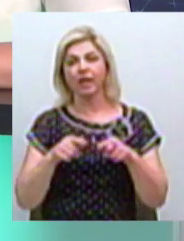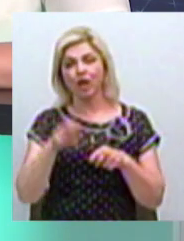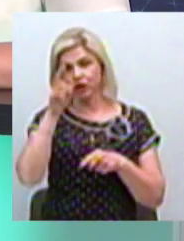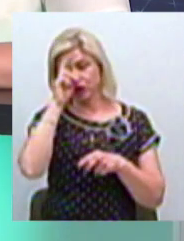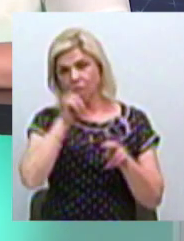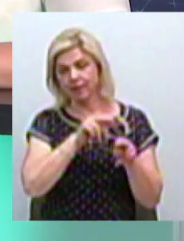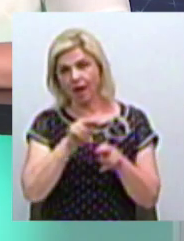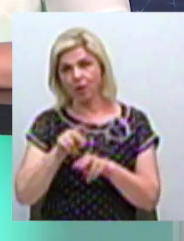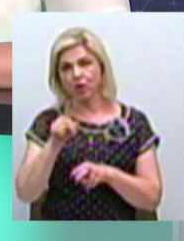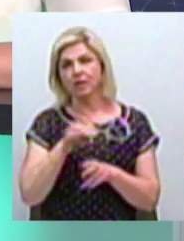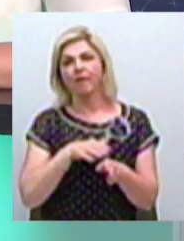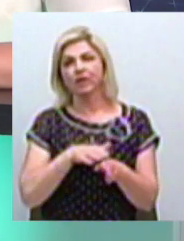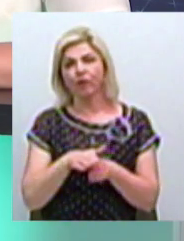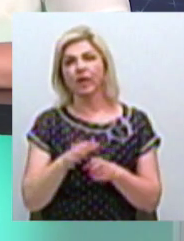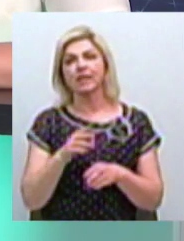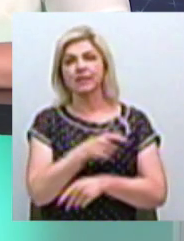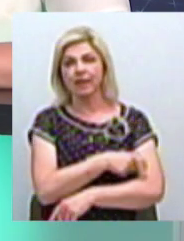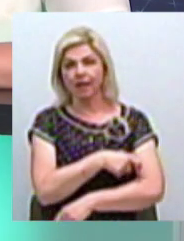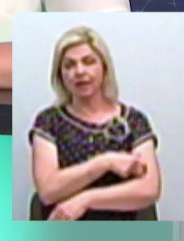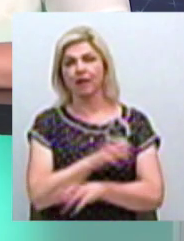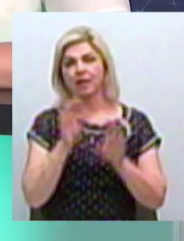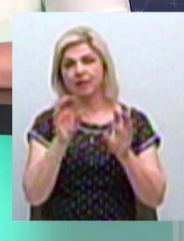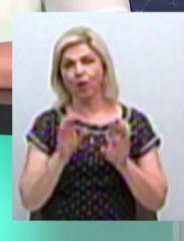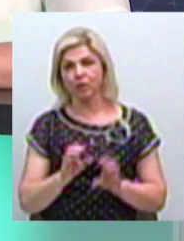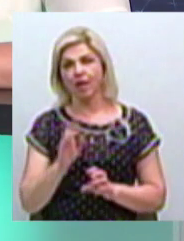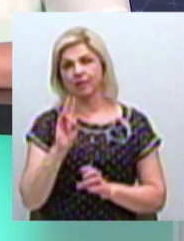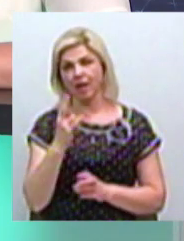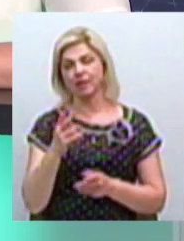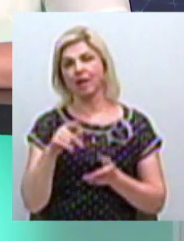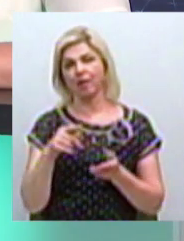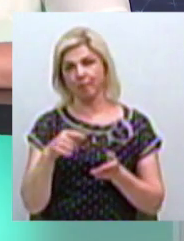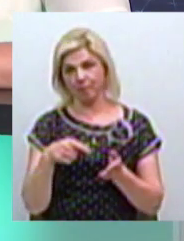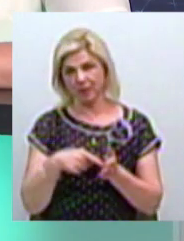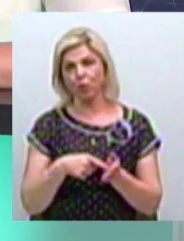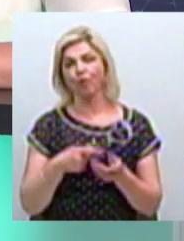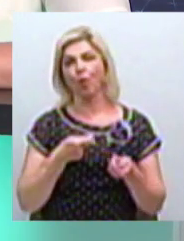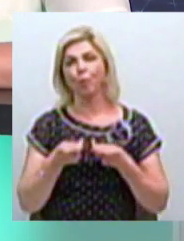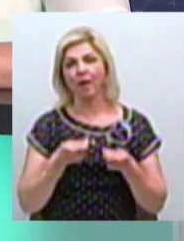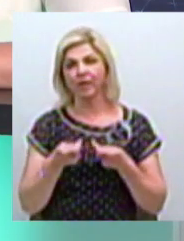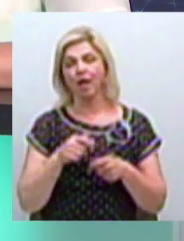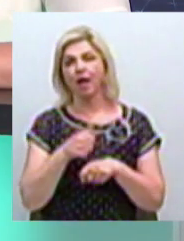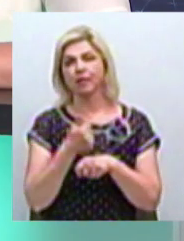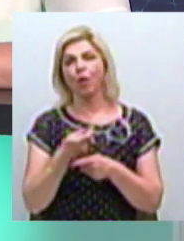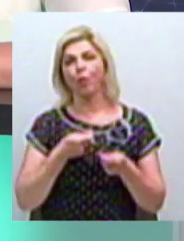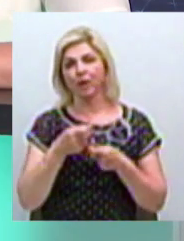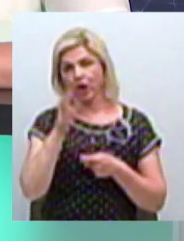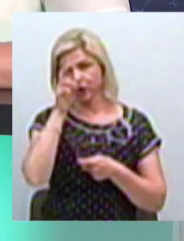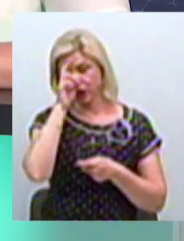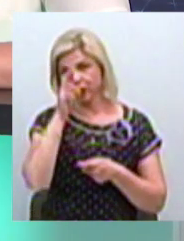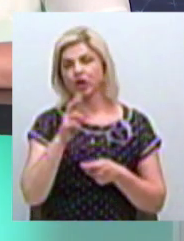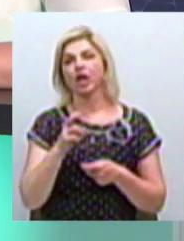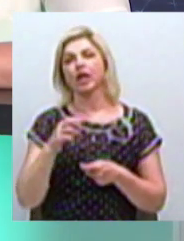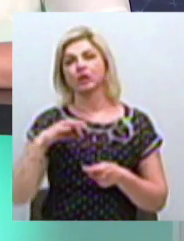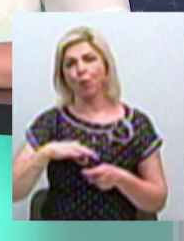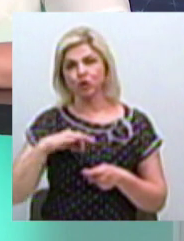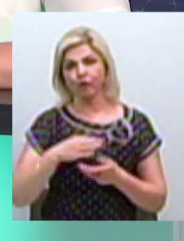державного нагляду за дотриманням санітарного законодавства Миколаївського міського управління, головного управління Держпродспоживслужби